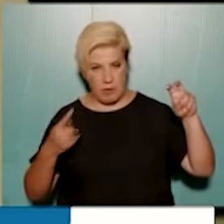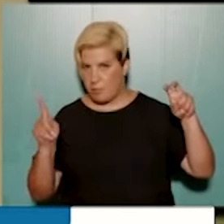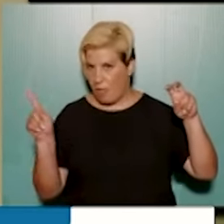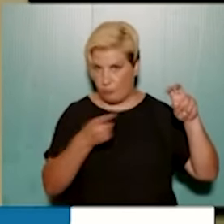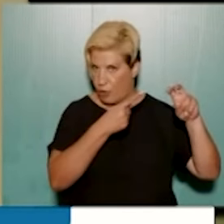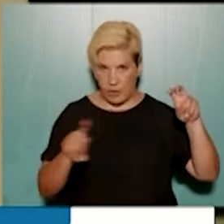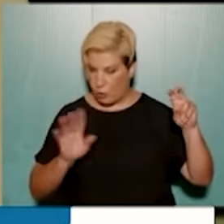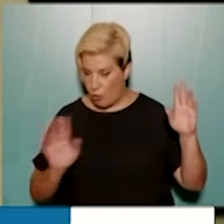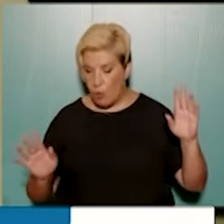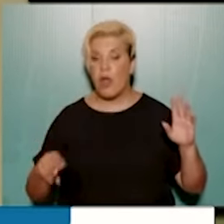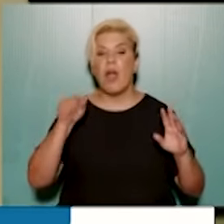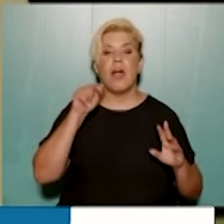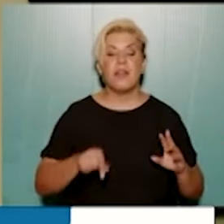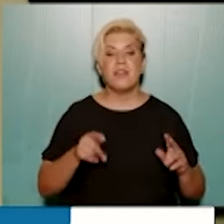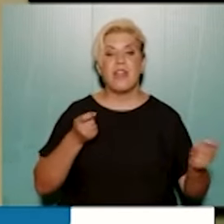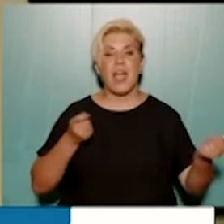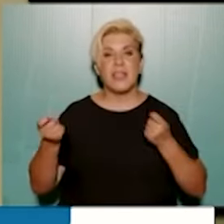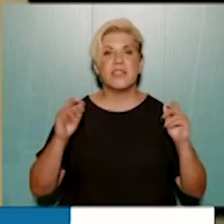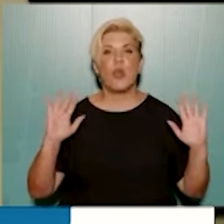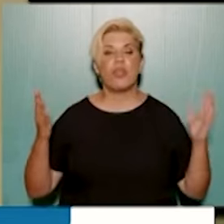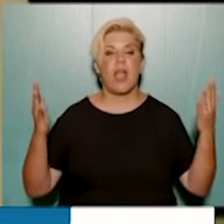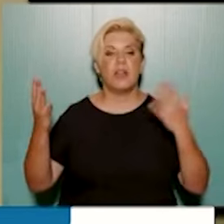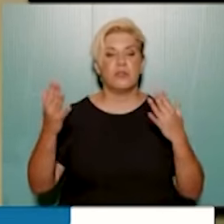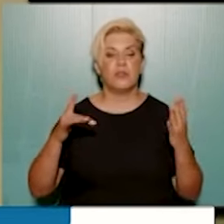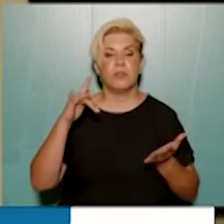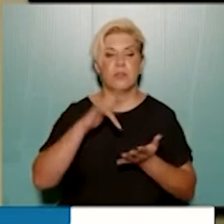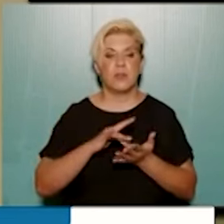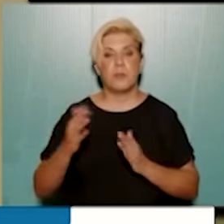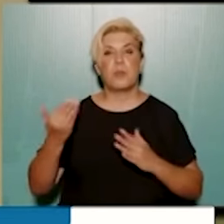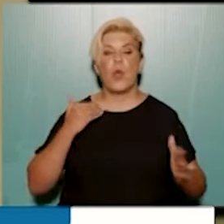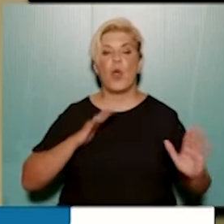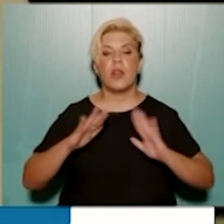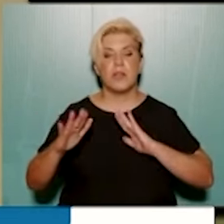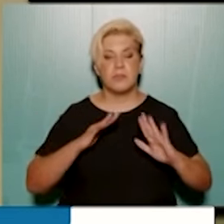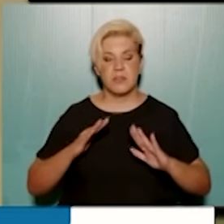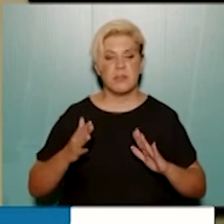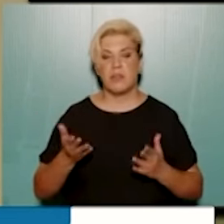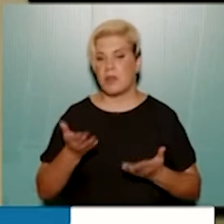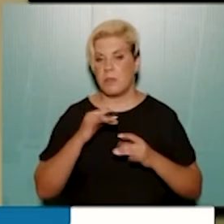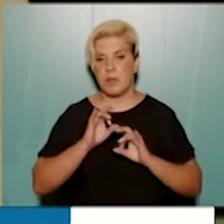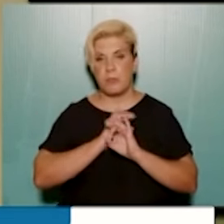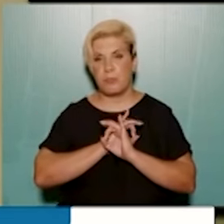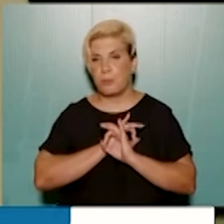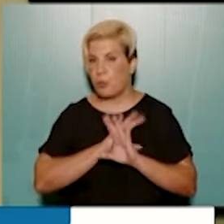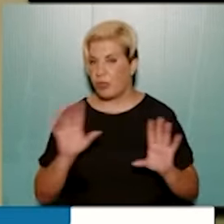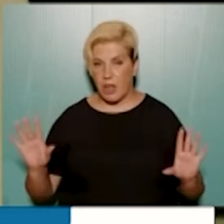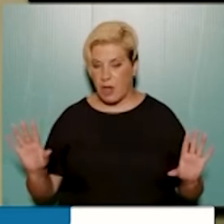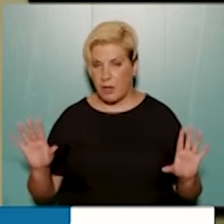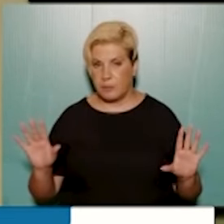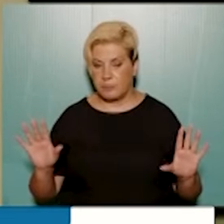διαφορετικό. Στο πλαίσιο της διαχείρισης των δασών, με επίκεντρο την πρόληψη που δεν υπάρχει πουθενά